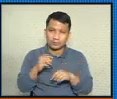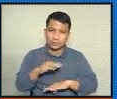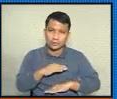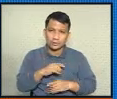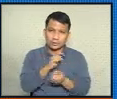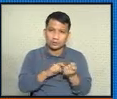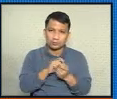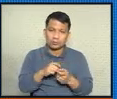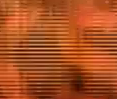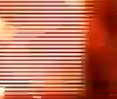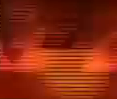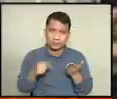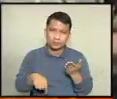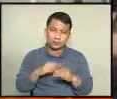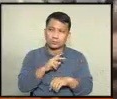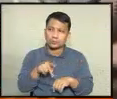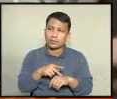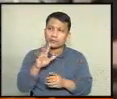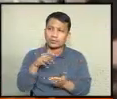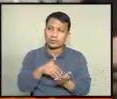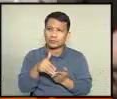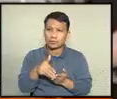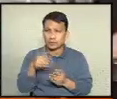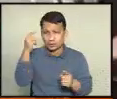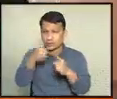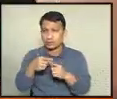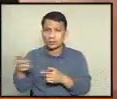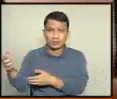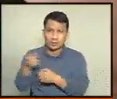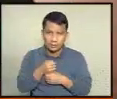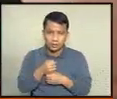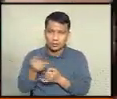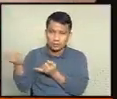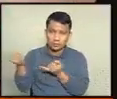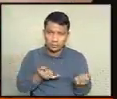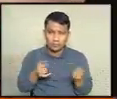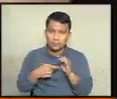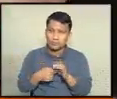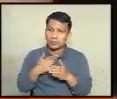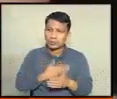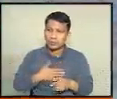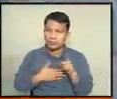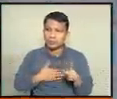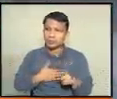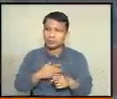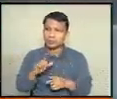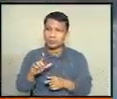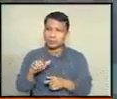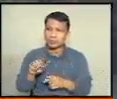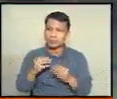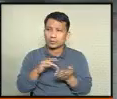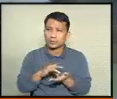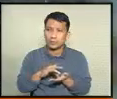sa bansa. 5 milyong face masks ang target na angkatin. Pinakiusapan na rin ang local company